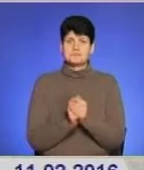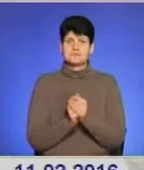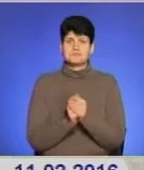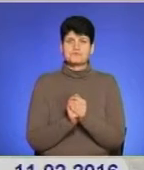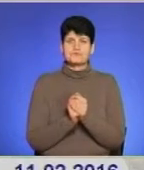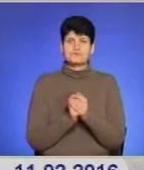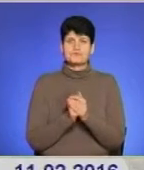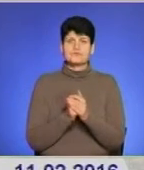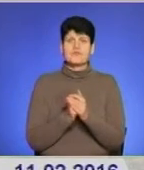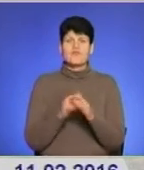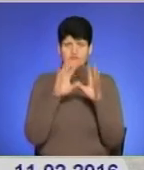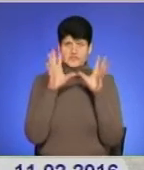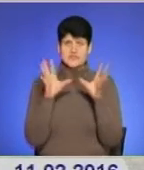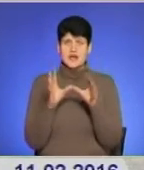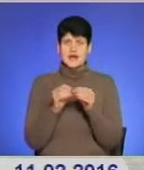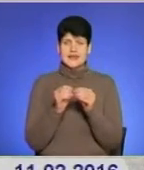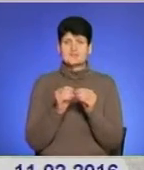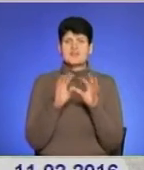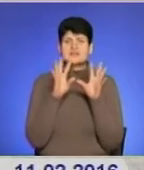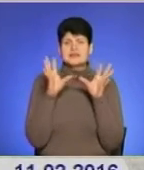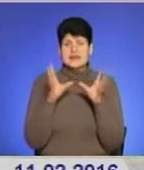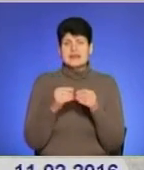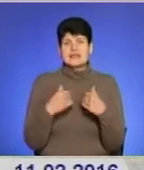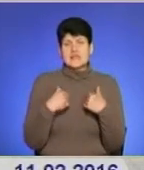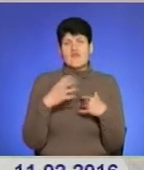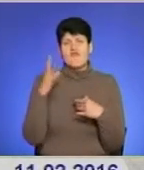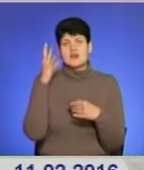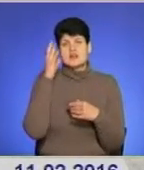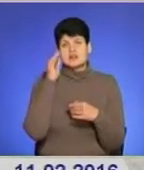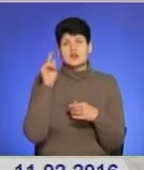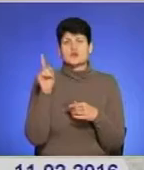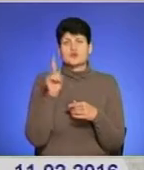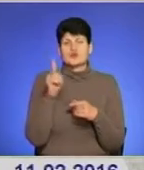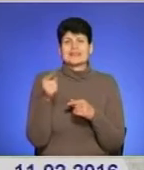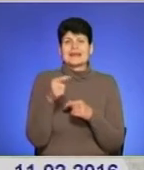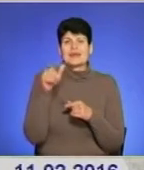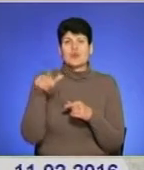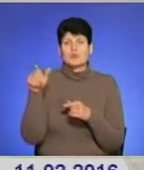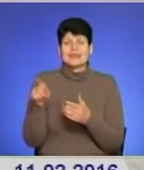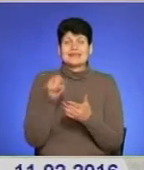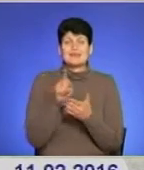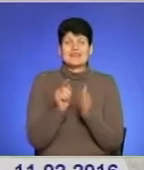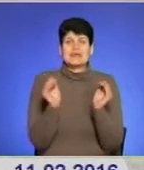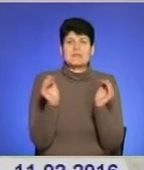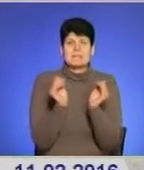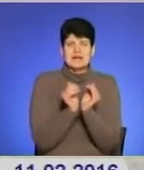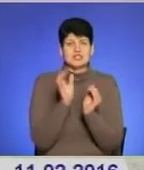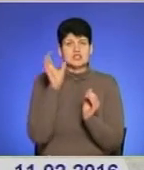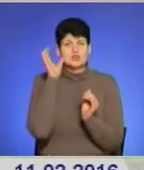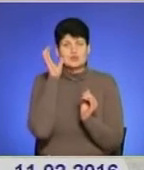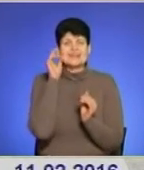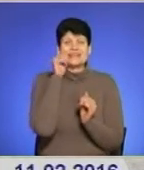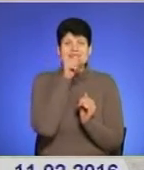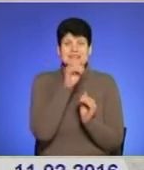в автобусах, чи взагалі? Взагалі. Ну, я взагалі вважаю, що все-таки тернополяни повинні менше слухати самі ці